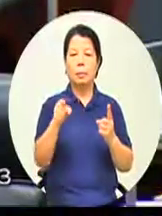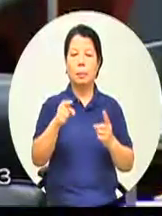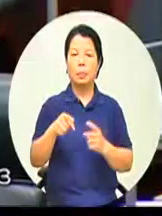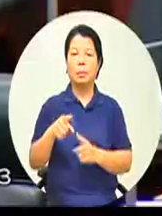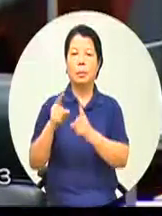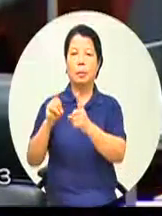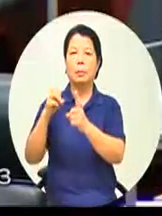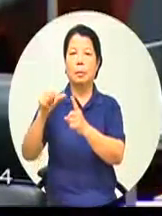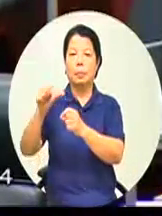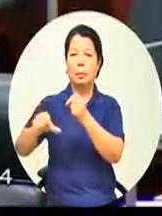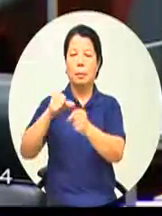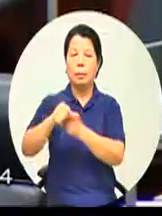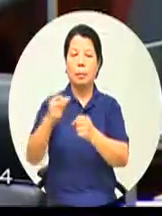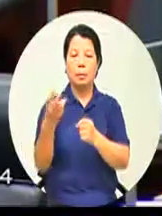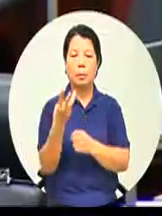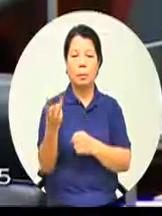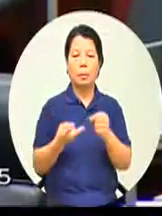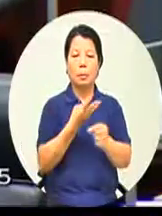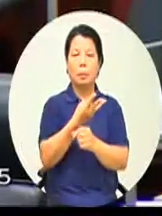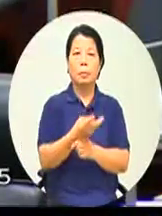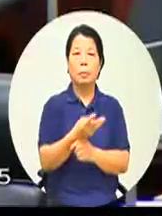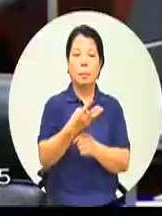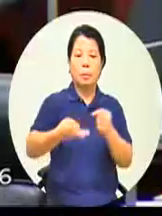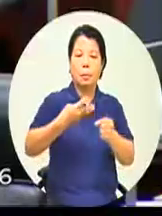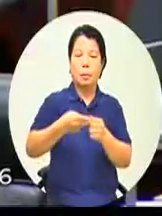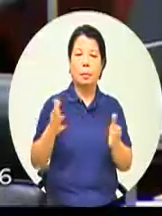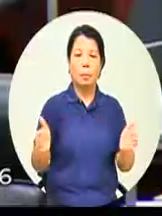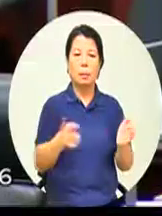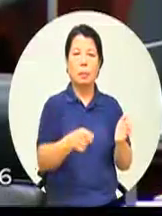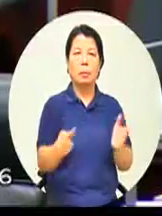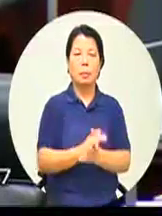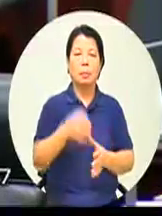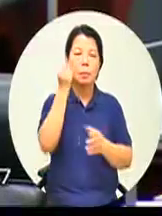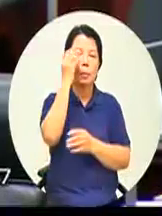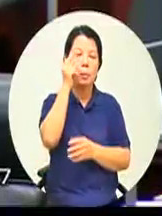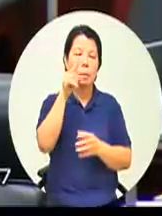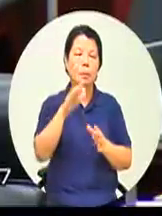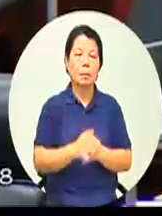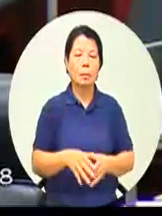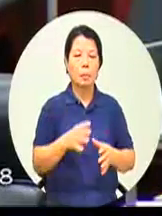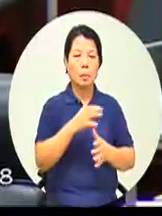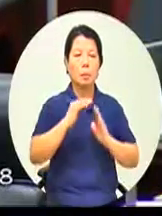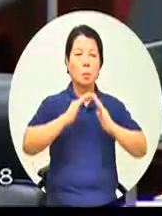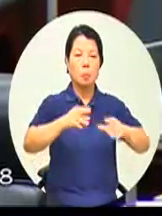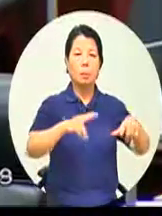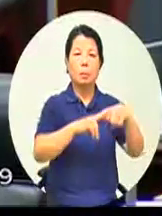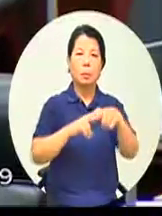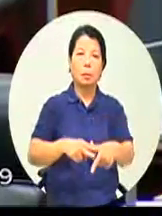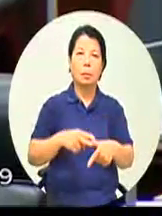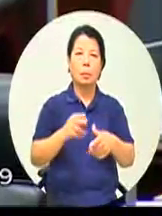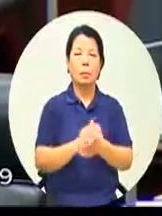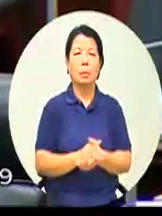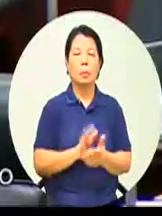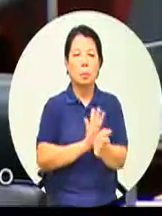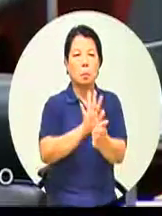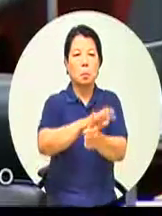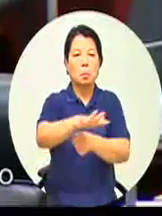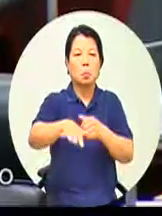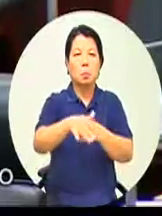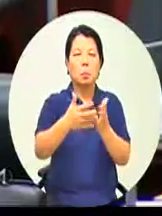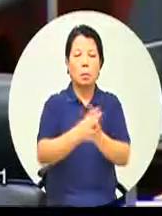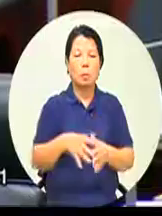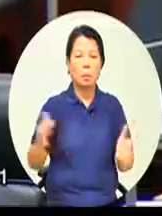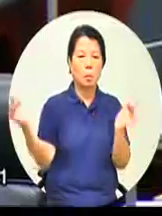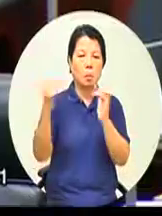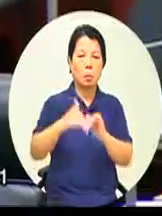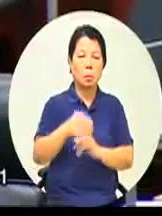，咱的这个。咱的这个，城市行销，咱的观光效益，到底我们来这边观光